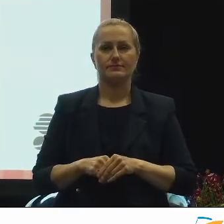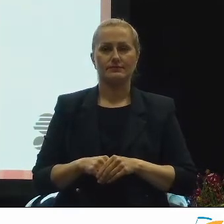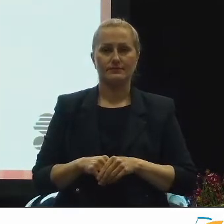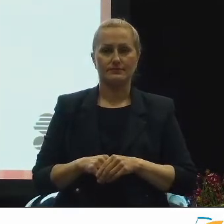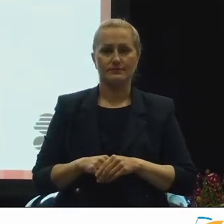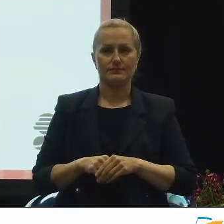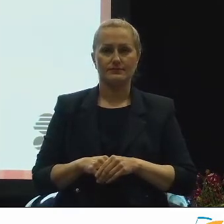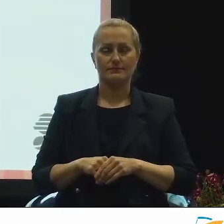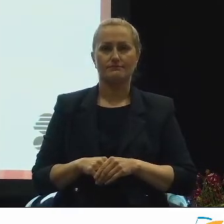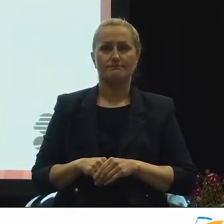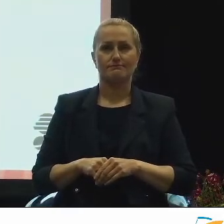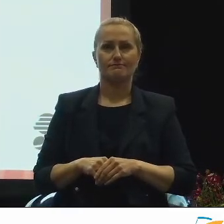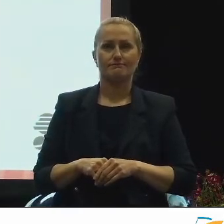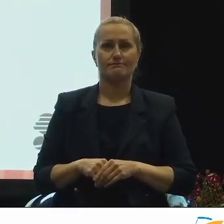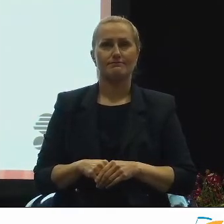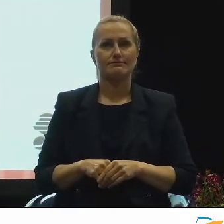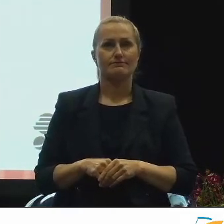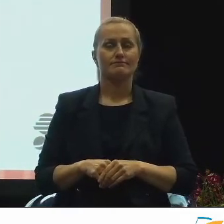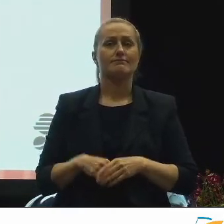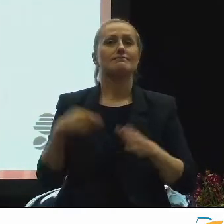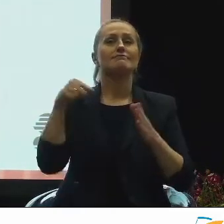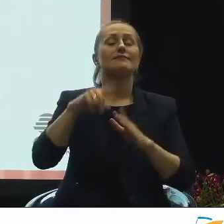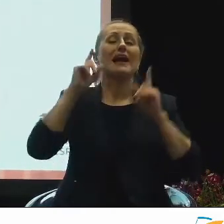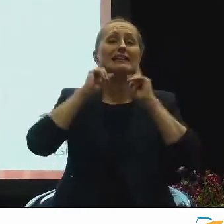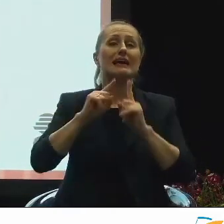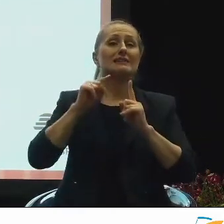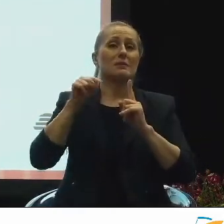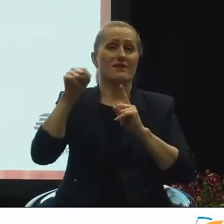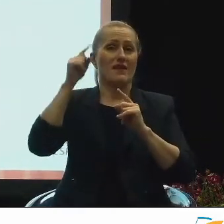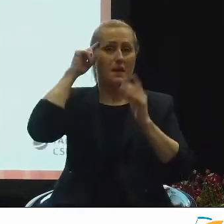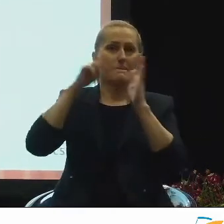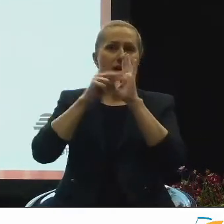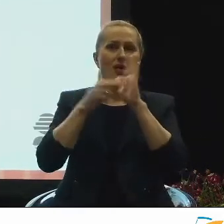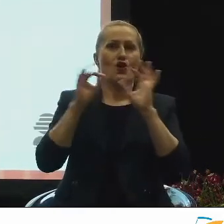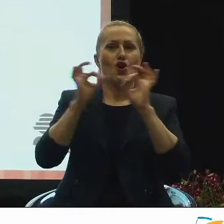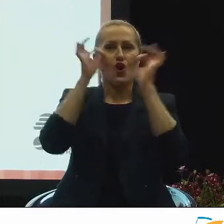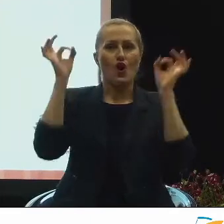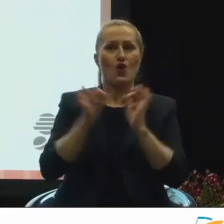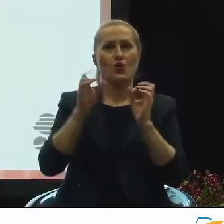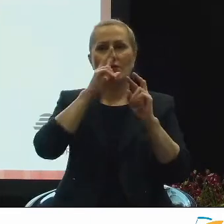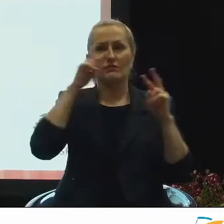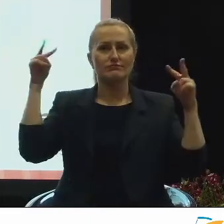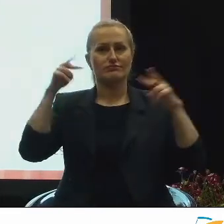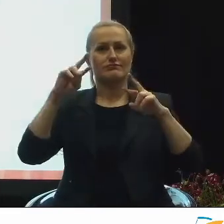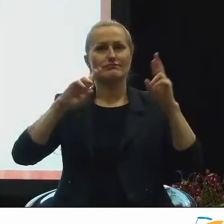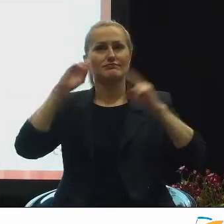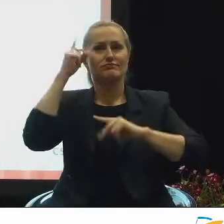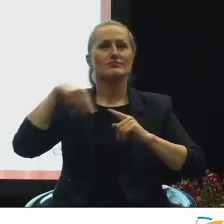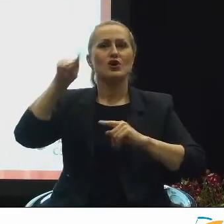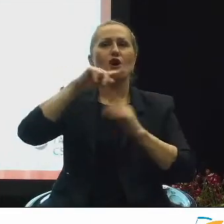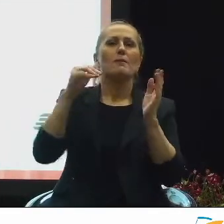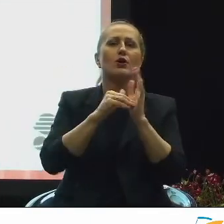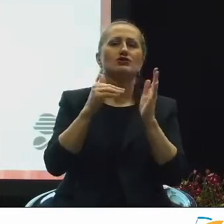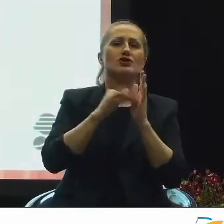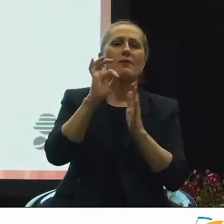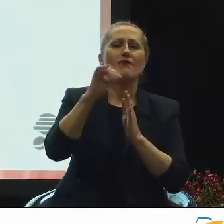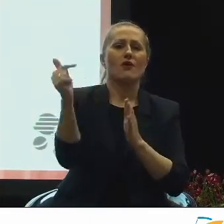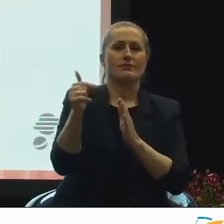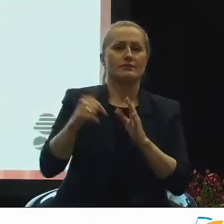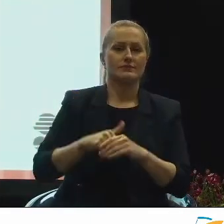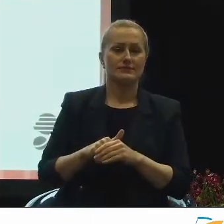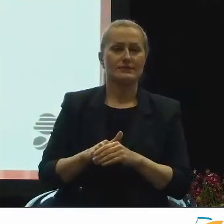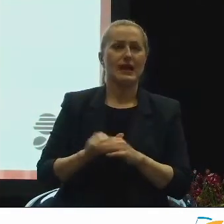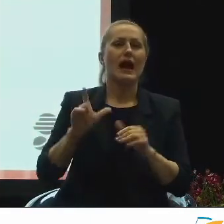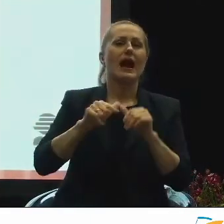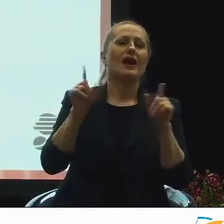przedsiębiorstwem i korporacją i które zakłada właśnie szerokie zorientowanie się na potrzeby interesariuszy,